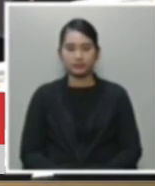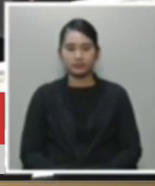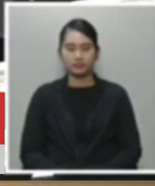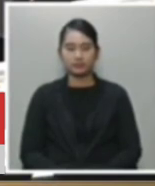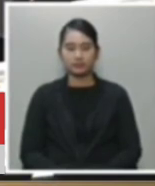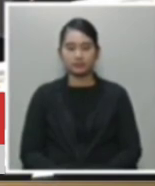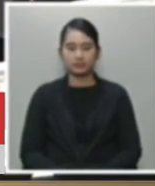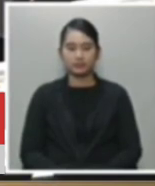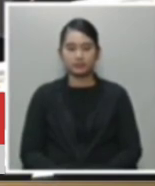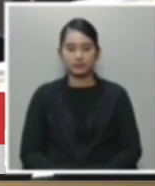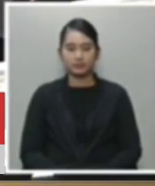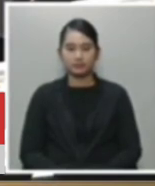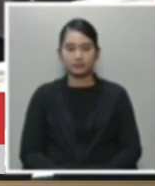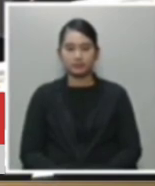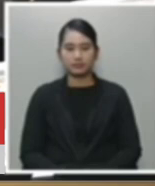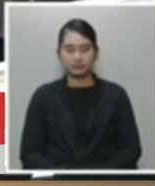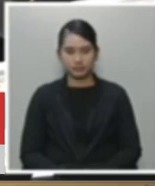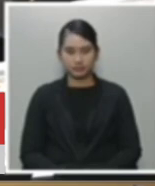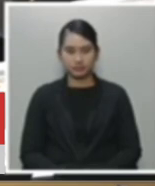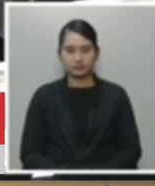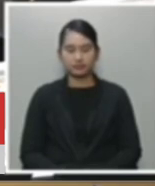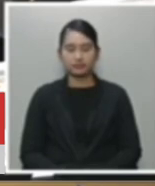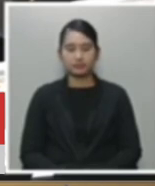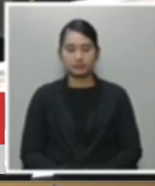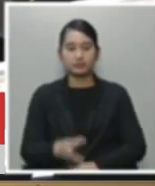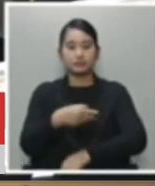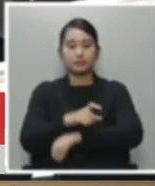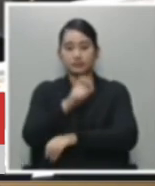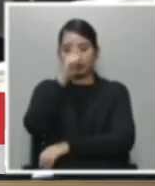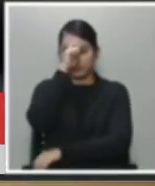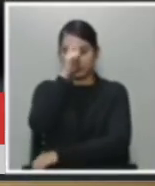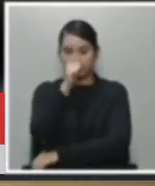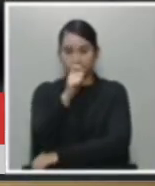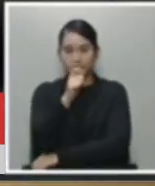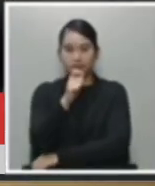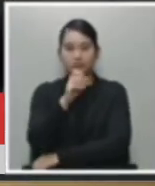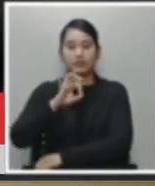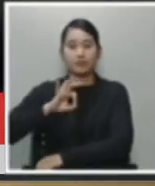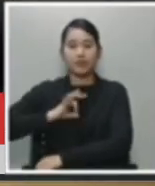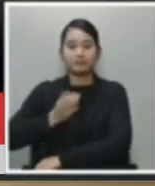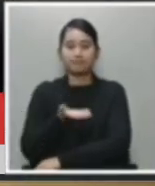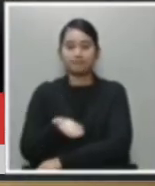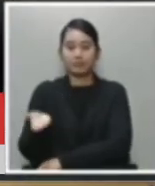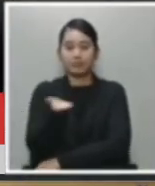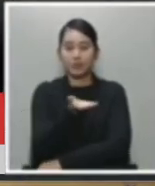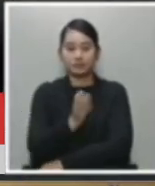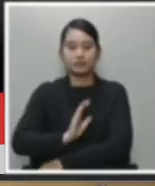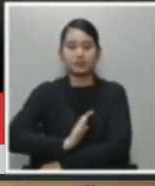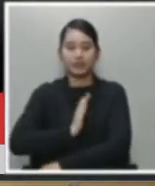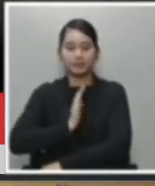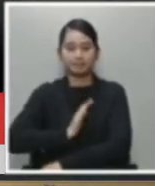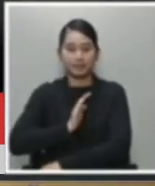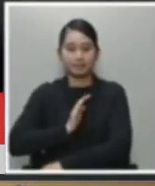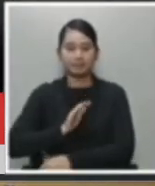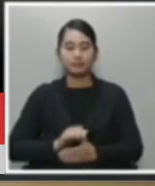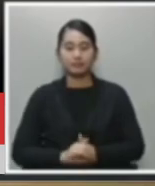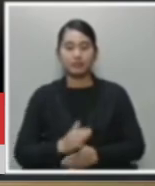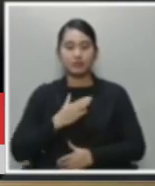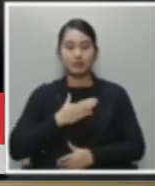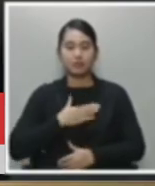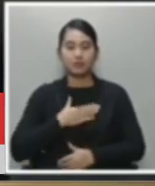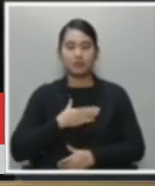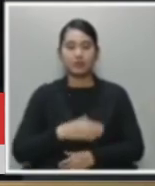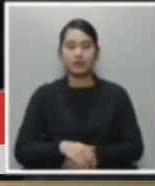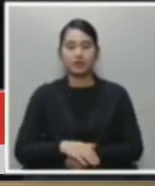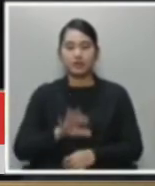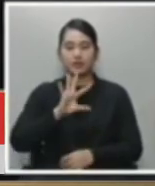ครับกับเรียนท่านประธานสภาผู้แทนส่วนที่เคารพครับท่านสมาชิกผู้ทรงเกียรติครับกับผมพลเอกชัยชาญช่